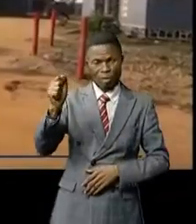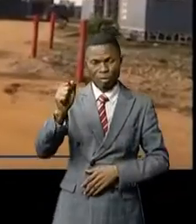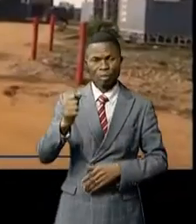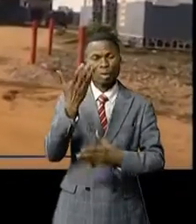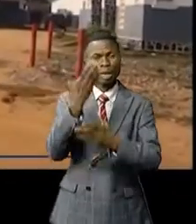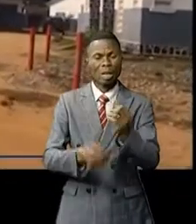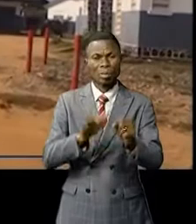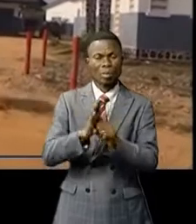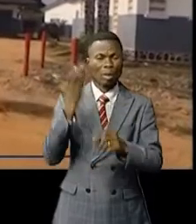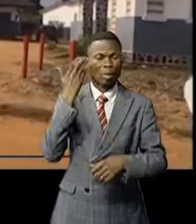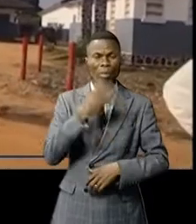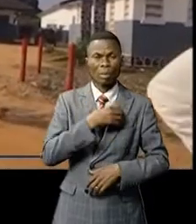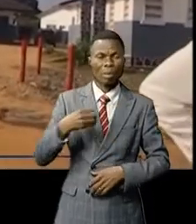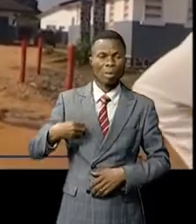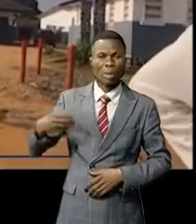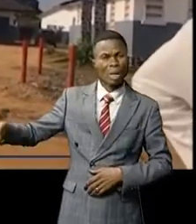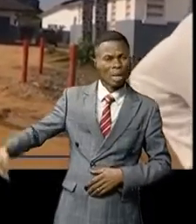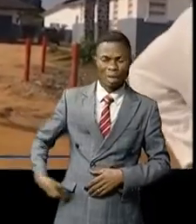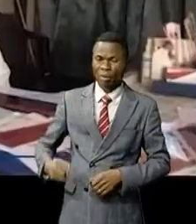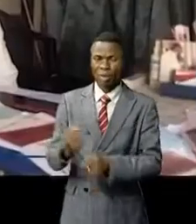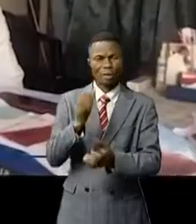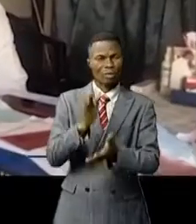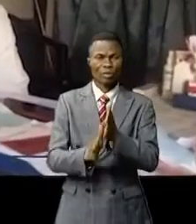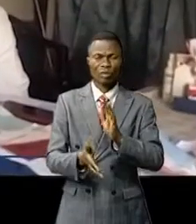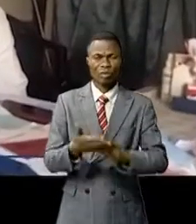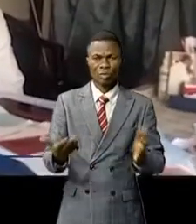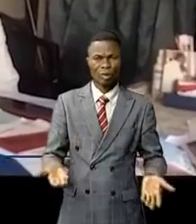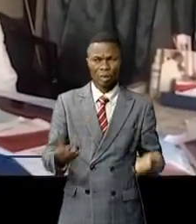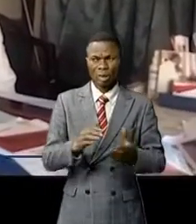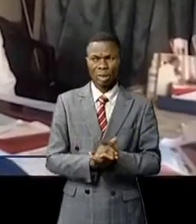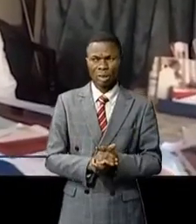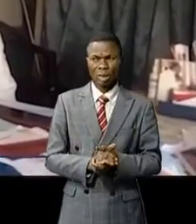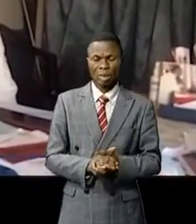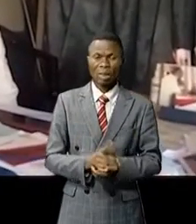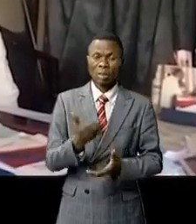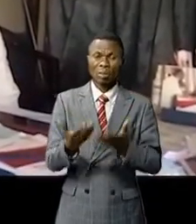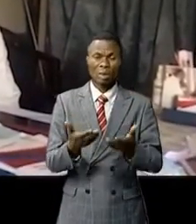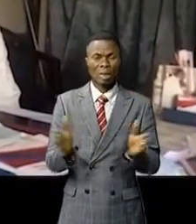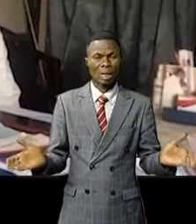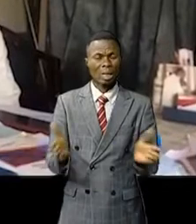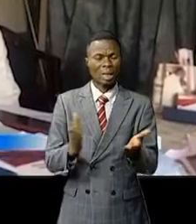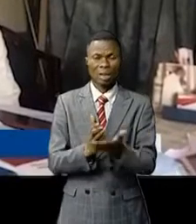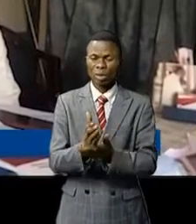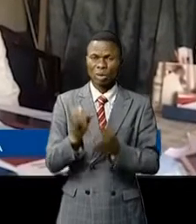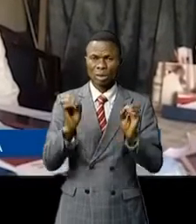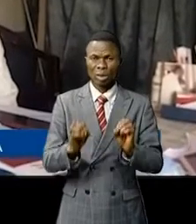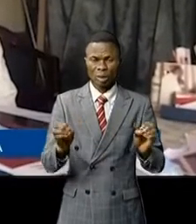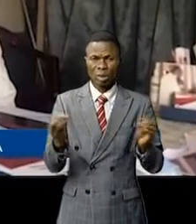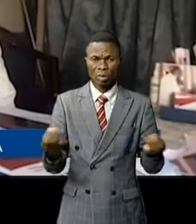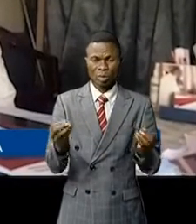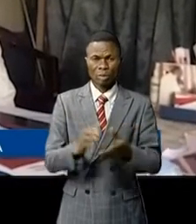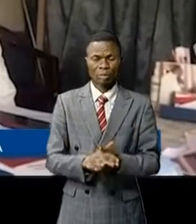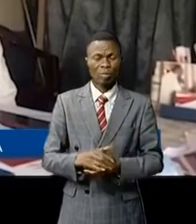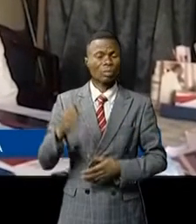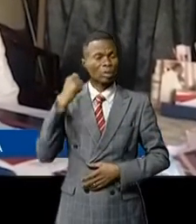l'absence prolongée des infirmiers sur le lieu de travail. Depuis que la grève a commencé, ça fait pratiquement 4 mois. À part le médecin, tous